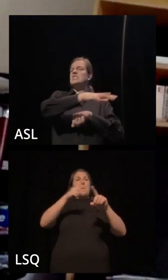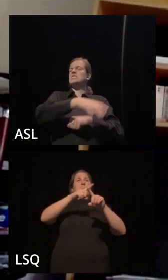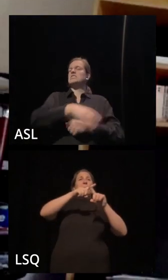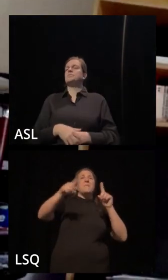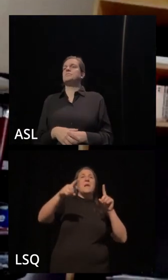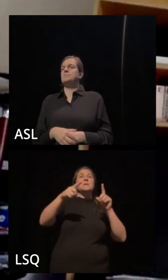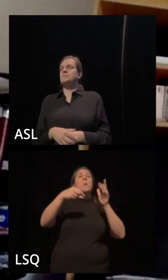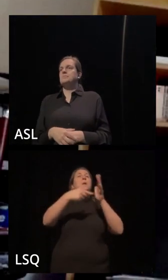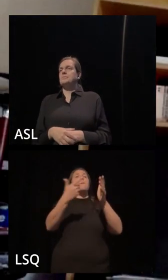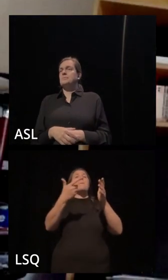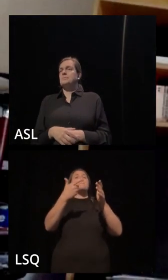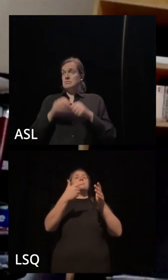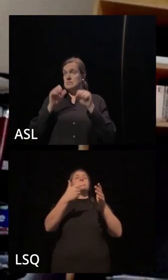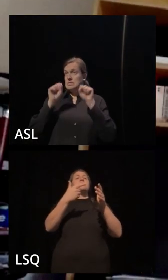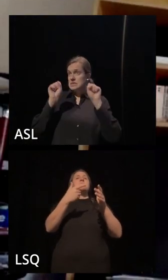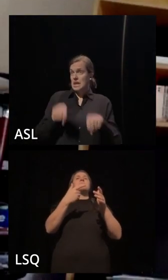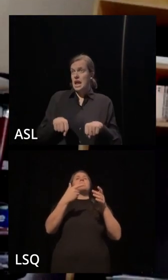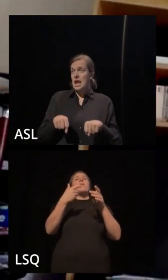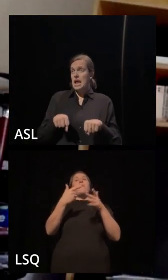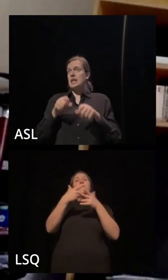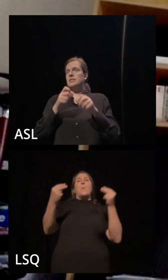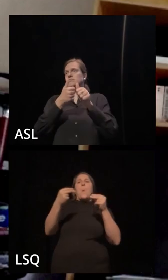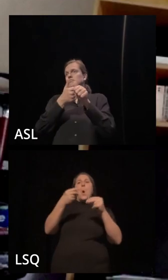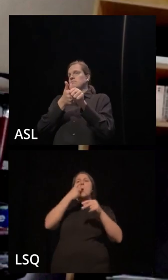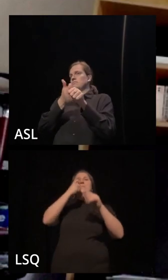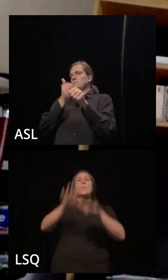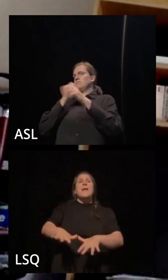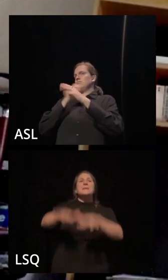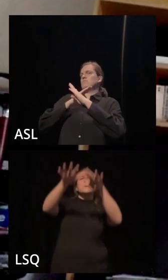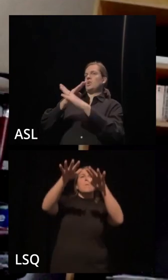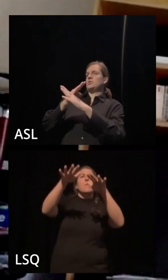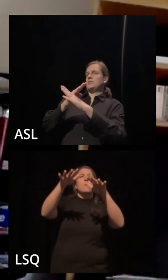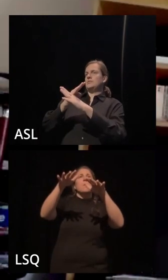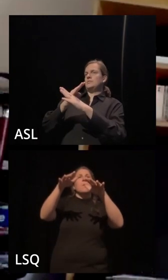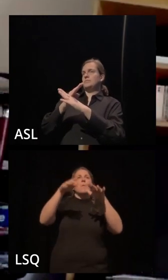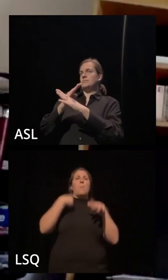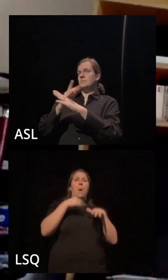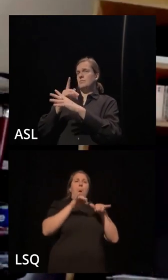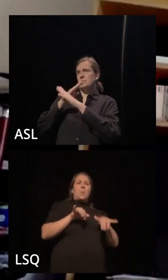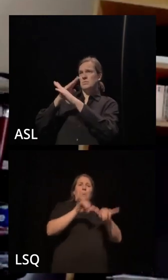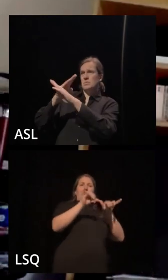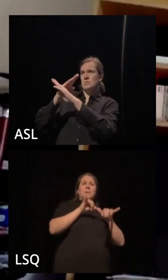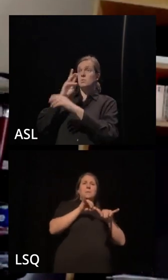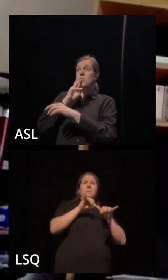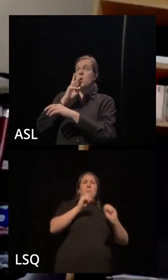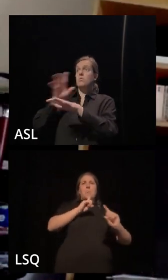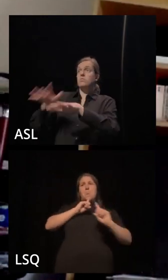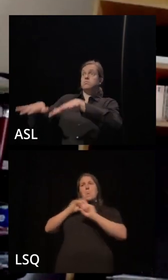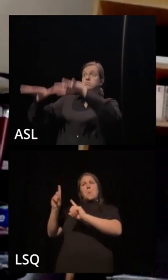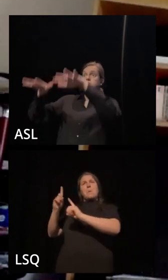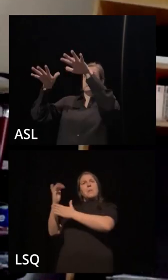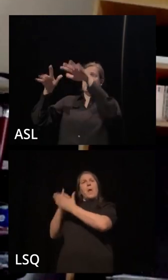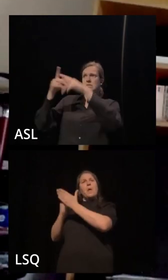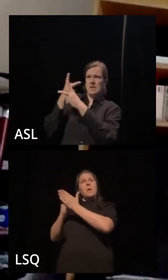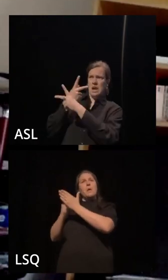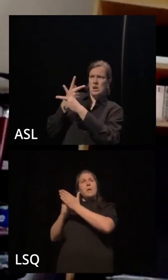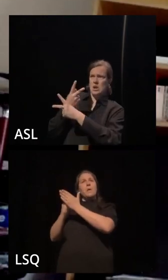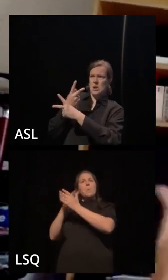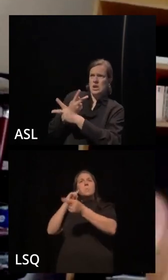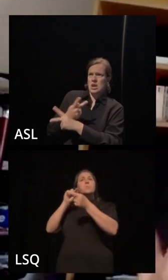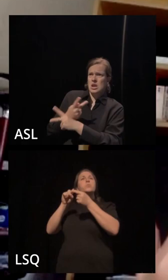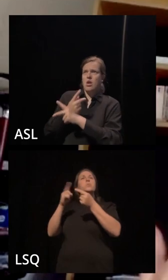risque inondation, par exemple, qui est un outil réglementaire de l'urbanisme, on peut faire passer une commande artistique